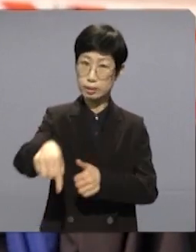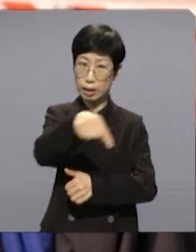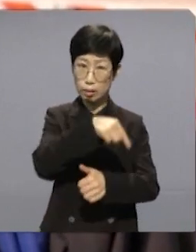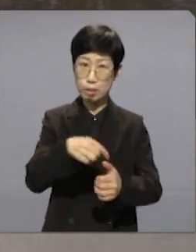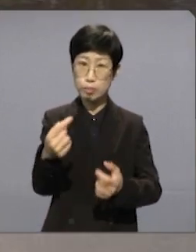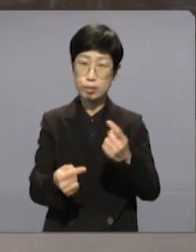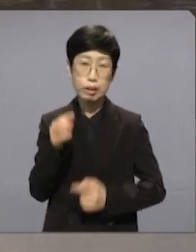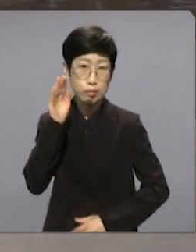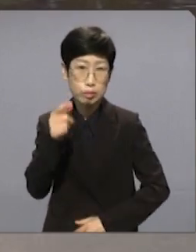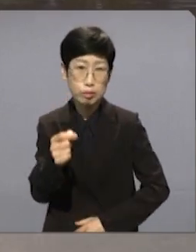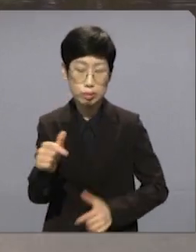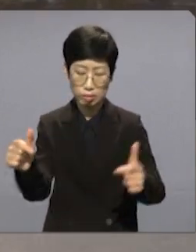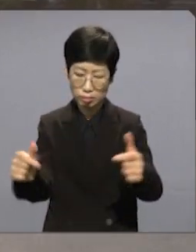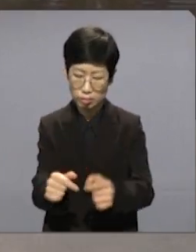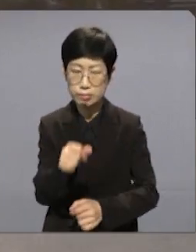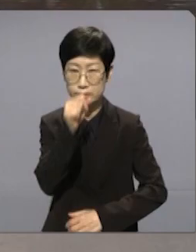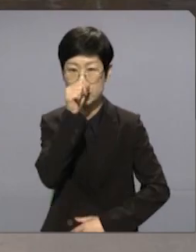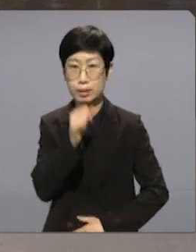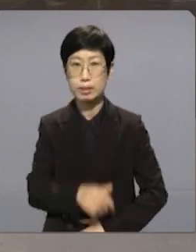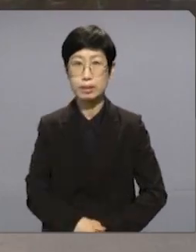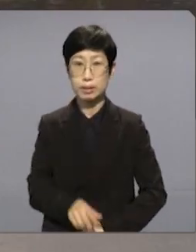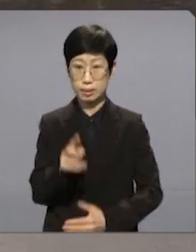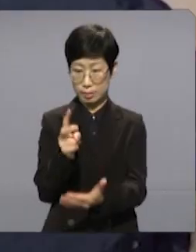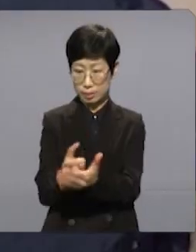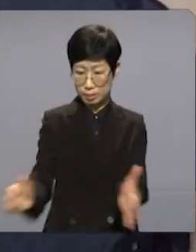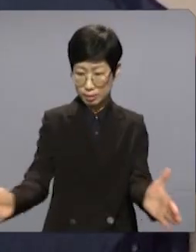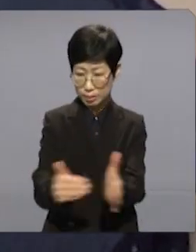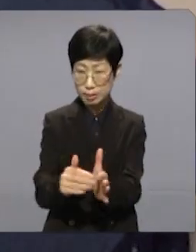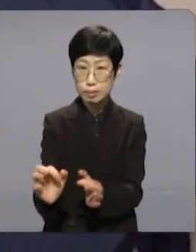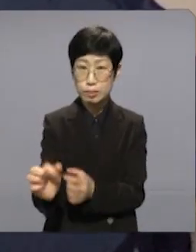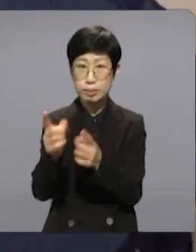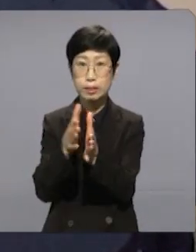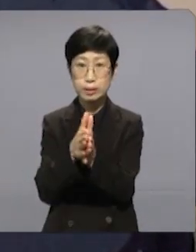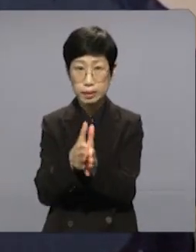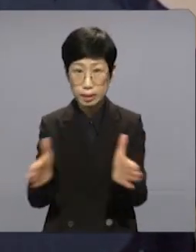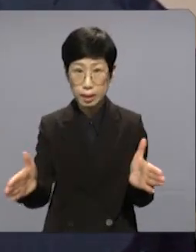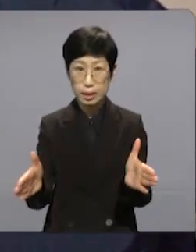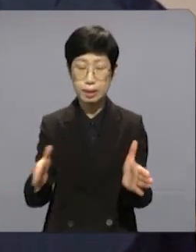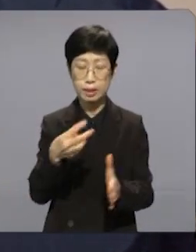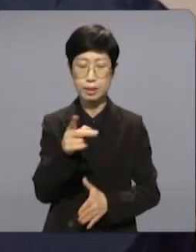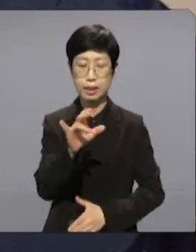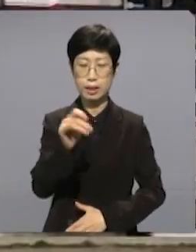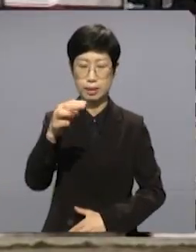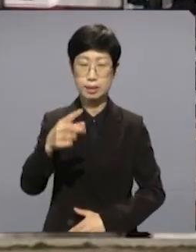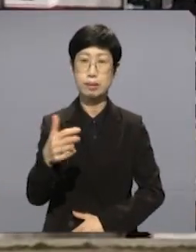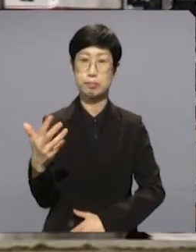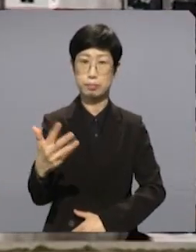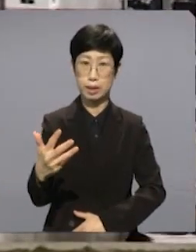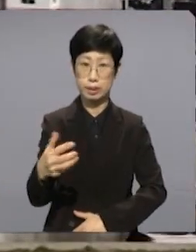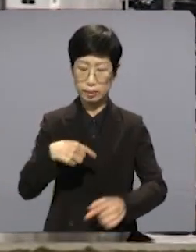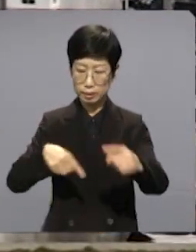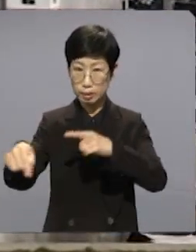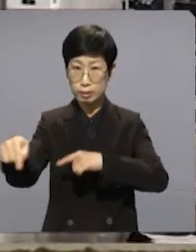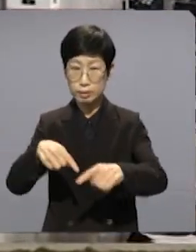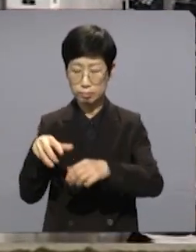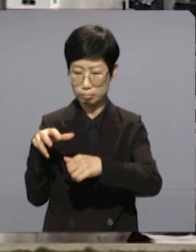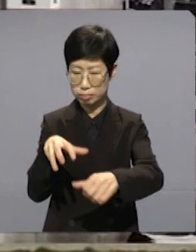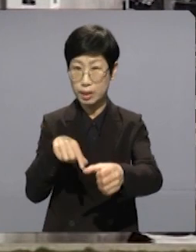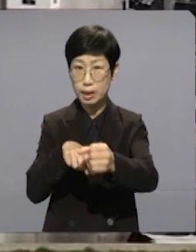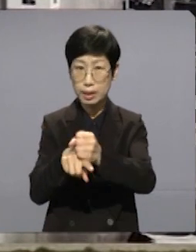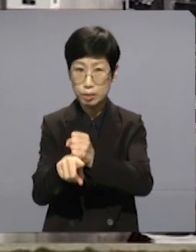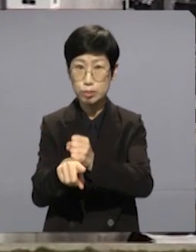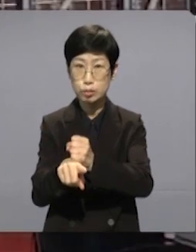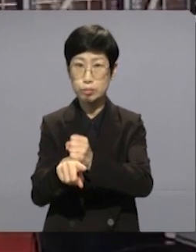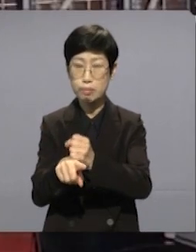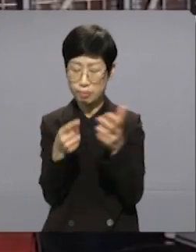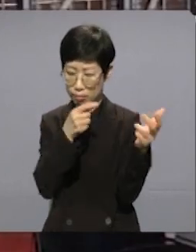está muy difícil. 타이틀 42가 종료됨과 동시에 시행되는 타이틀 8은 정치적 박해 등을 이유로 망명 신청을 할 경우